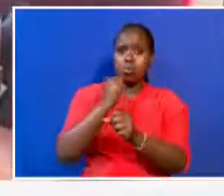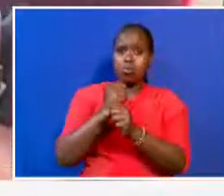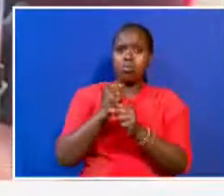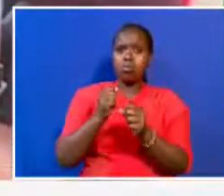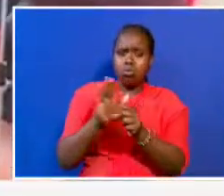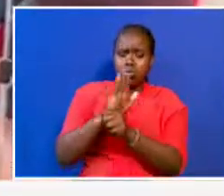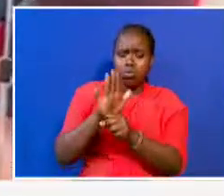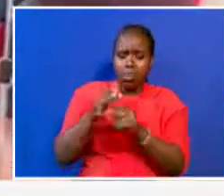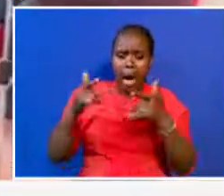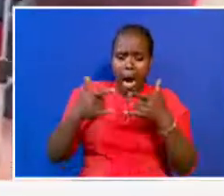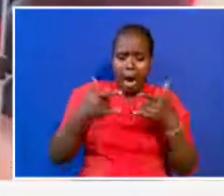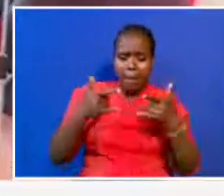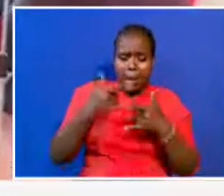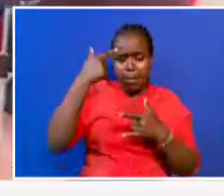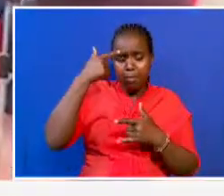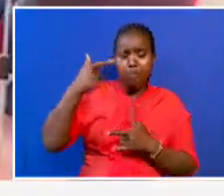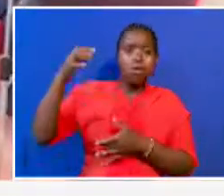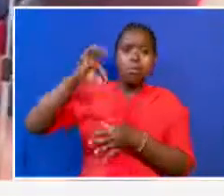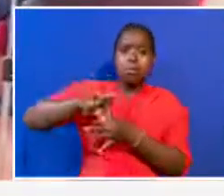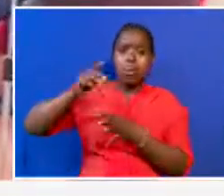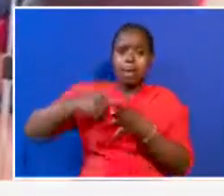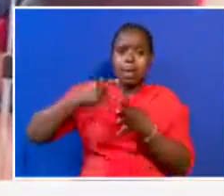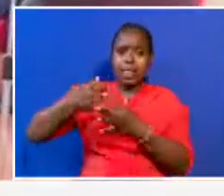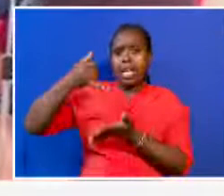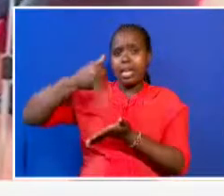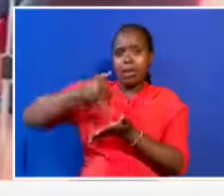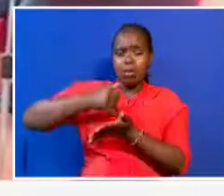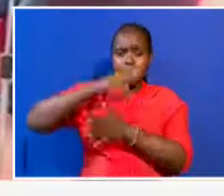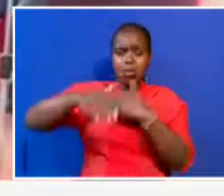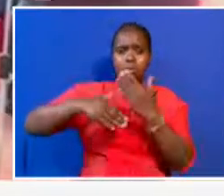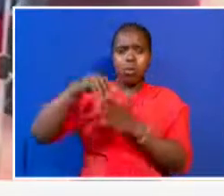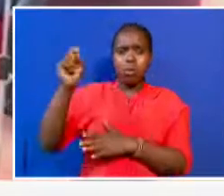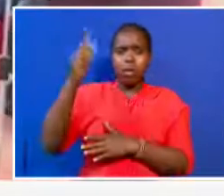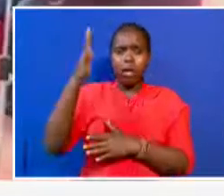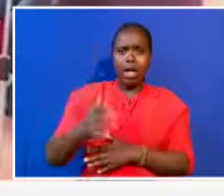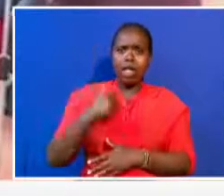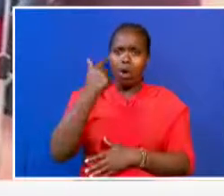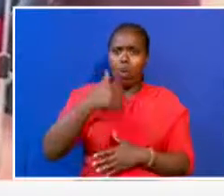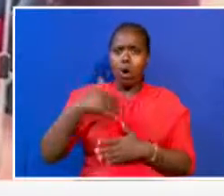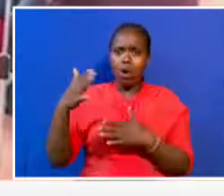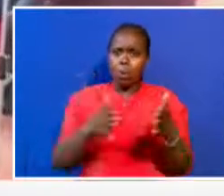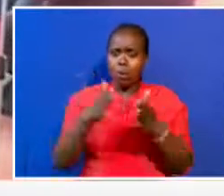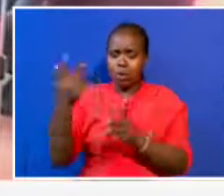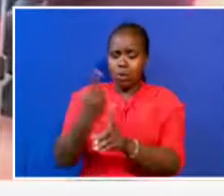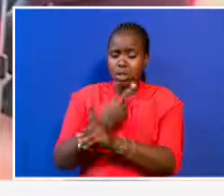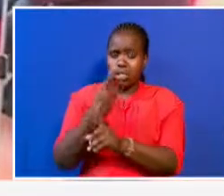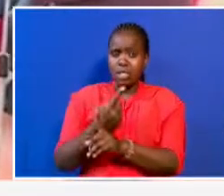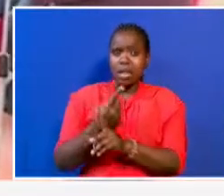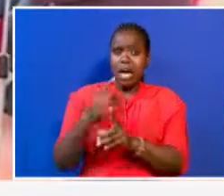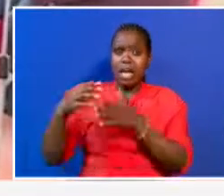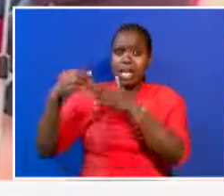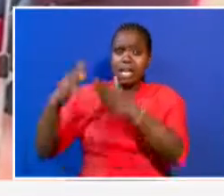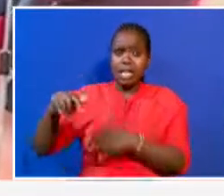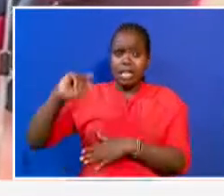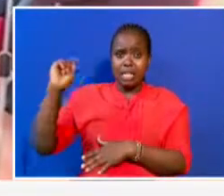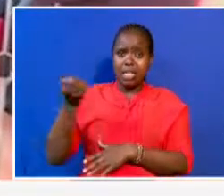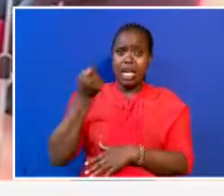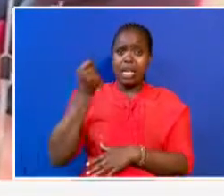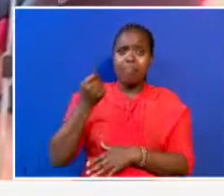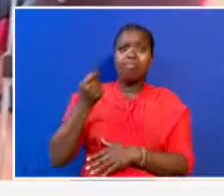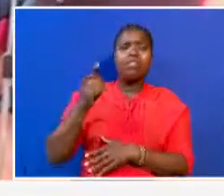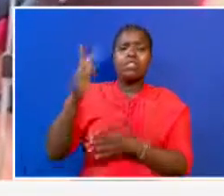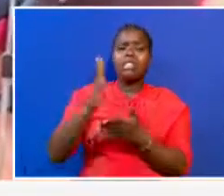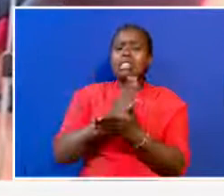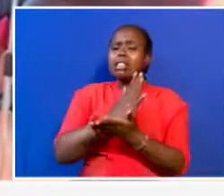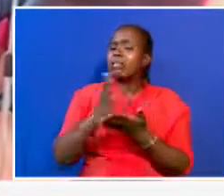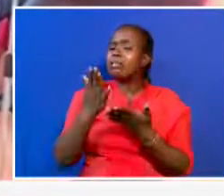vipengele kadhaa vya sheria za uchaguzi ili kuwajumuisha wengi wa Wakenya kuwania viti mbalimbali vya uongozi hapa nchini. Kulingana na Ruto, baadhi ya